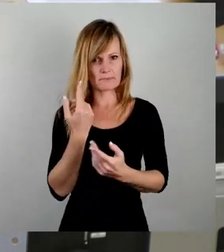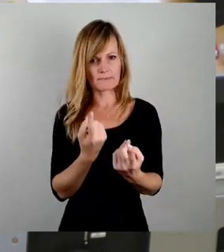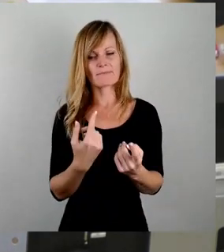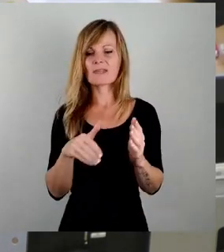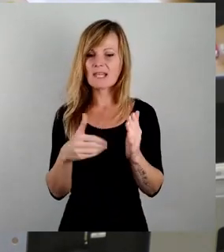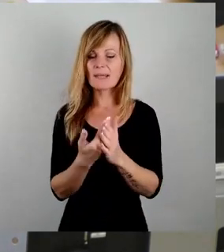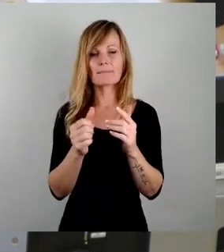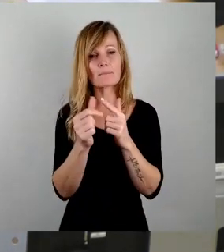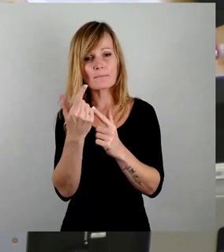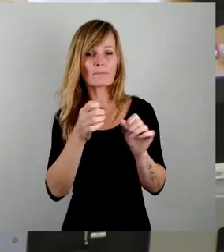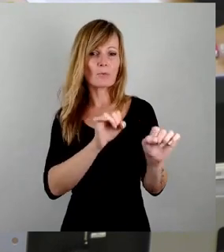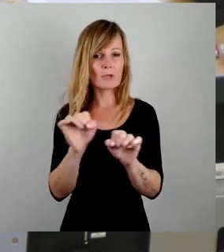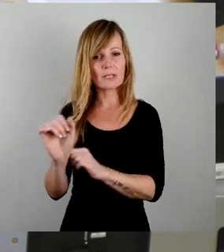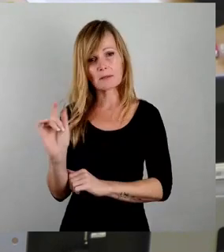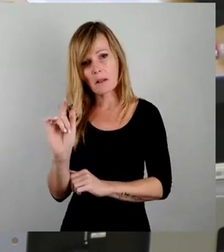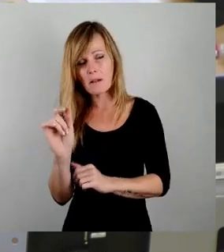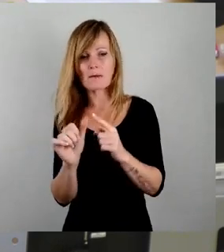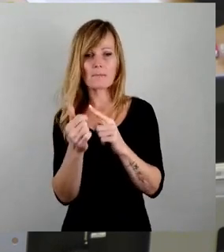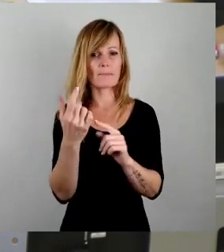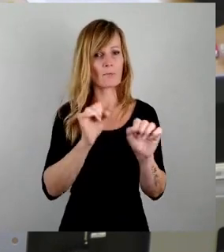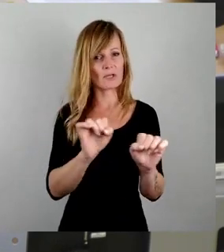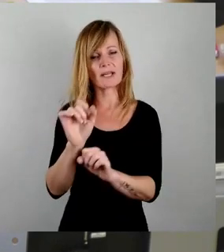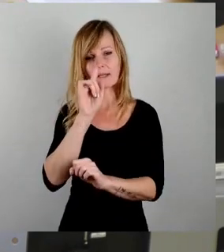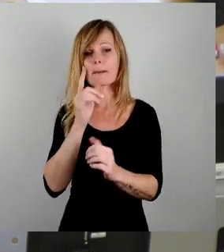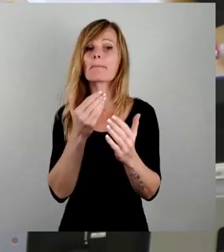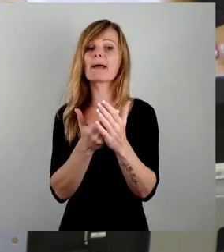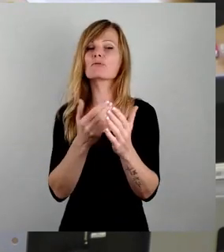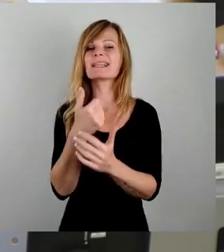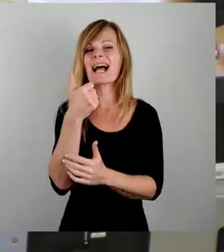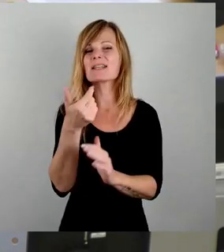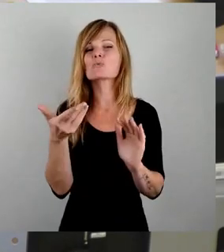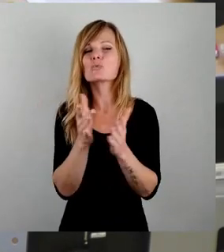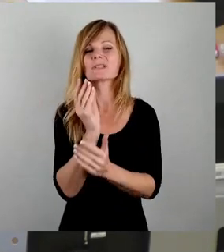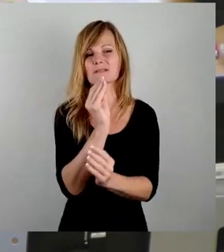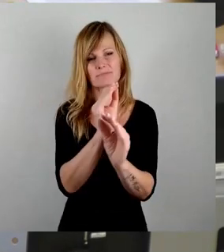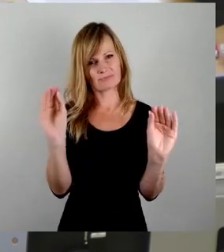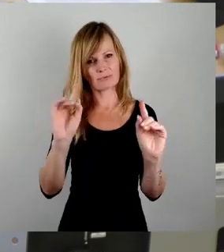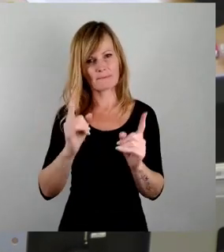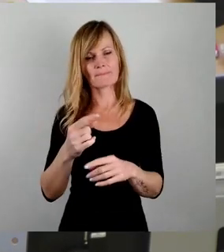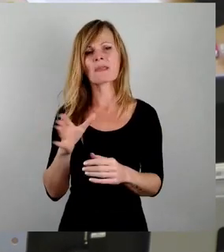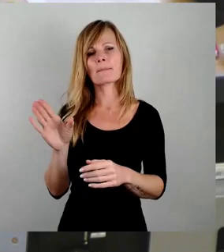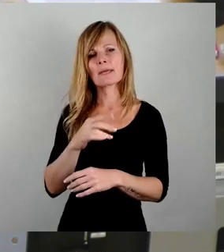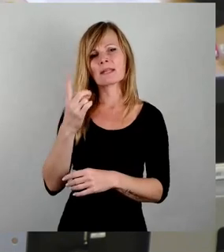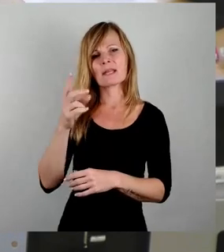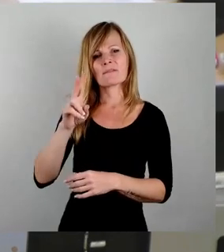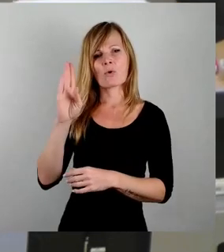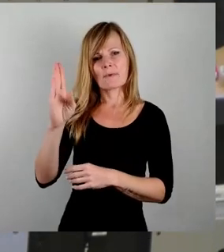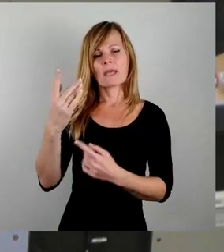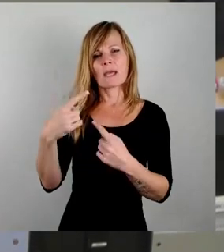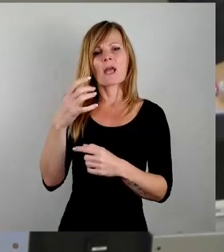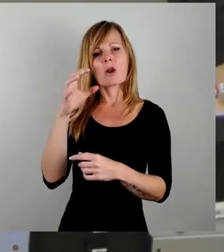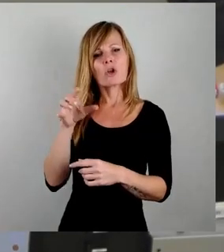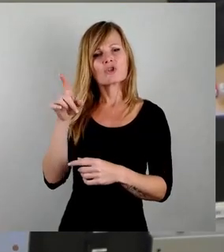kleine Möglichkeiten. Zum Beispiel, eins lassen Sie mich kurz noch erwähnen, ich habe mit der DVB gesprochen. In Klotzsche zum